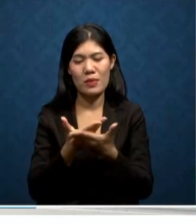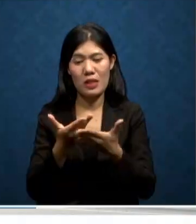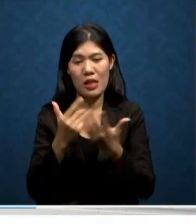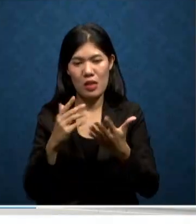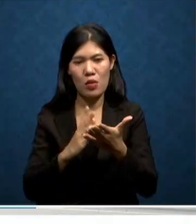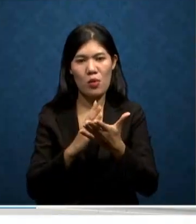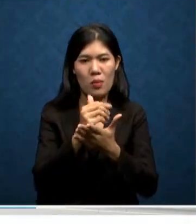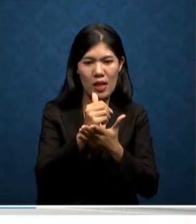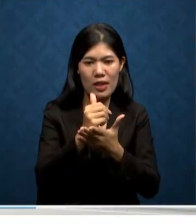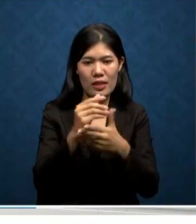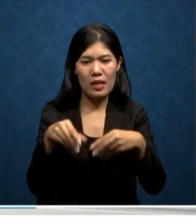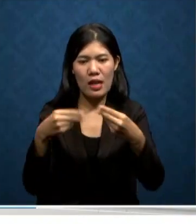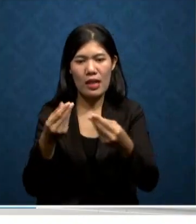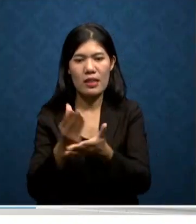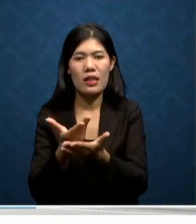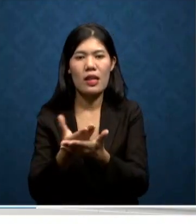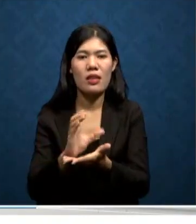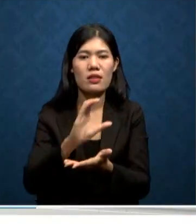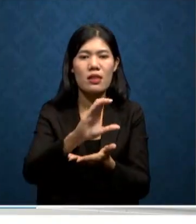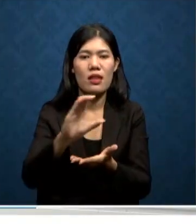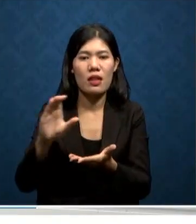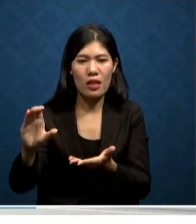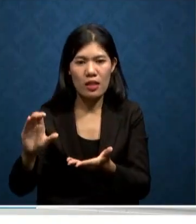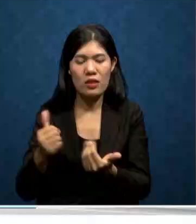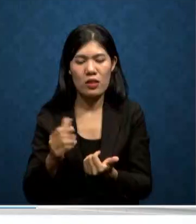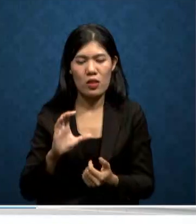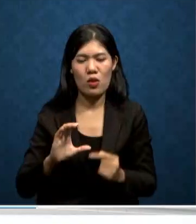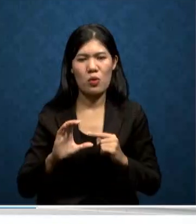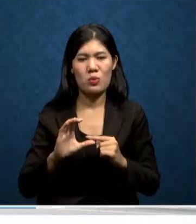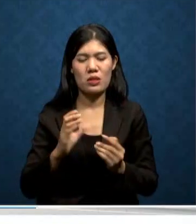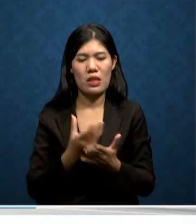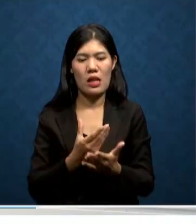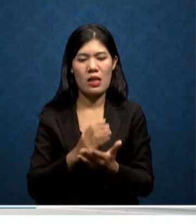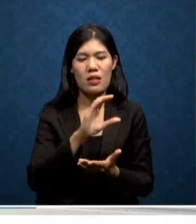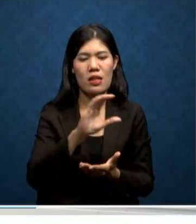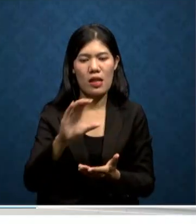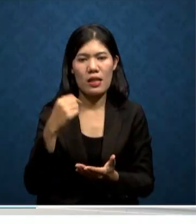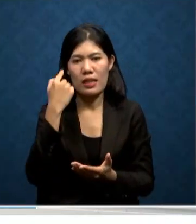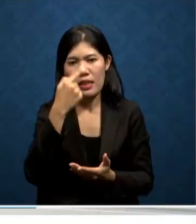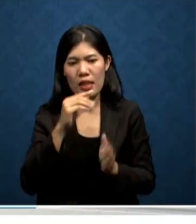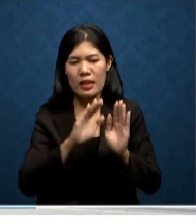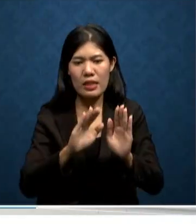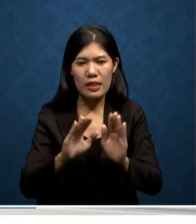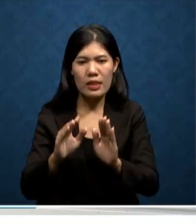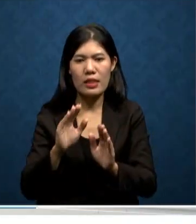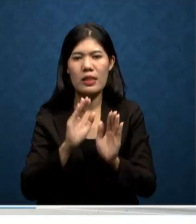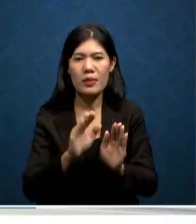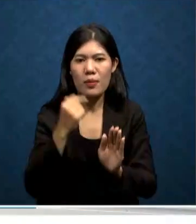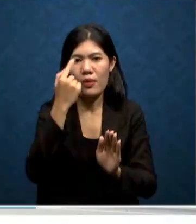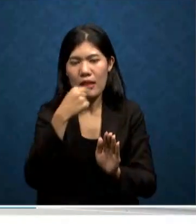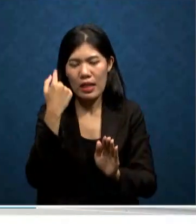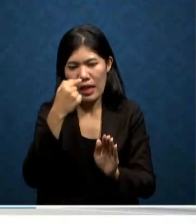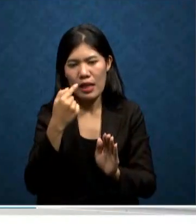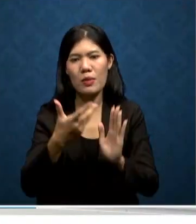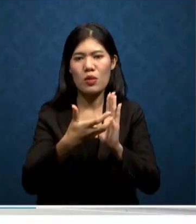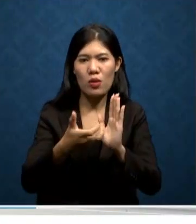เงินระหว่างเงินที่จะส่งจากกองทุนไปจะไปไว้ที่ไหนใครจะเป็นผู้เบิกจ่ายอะไรต่างๆนะครับแล้ว